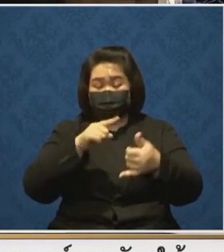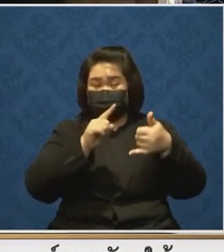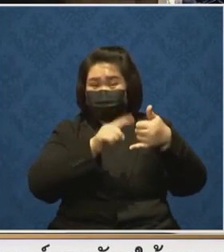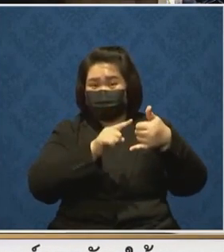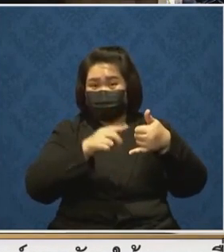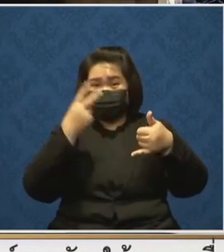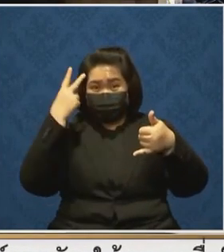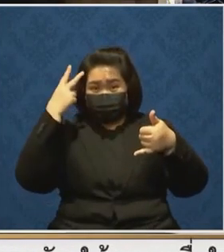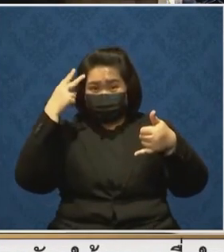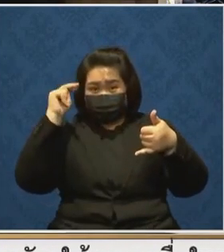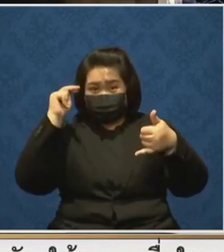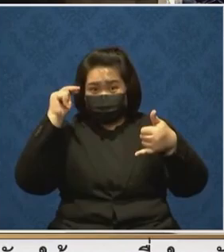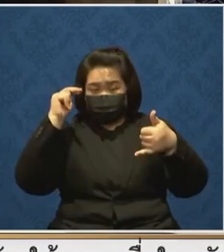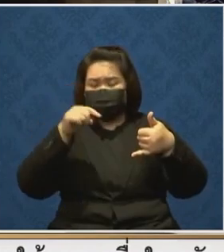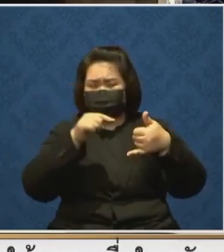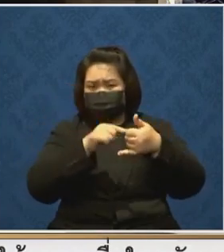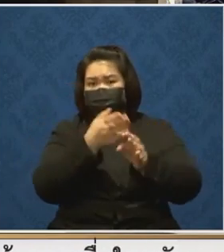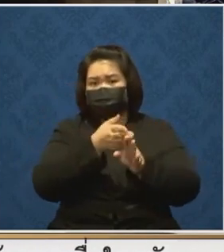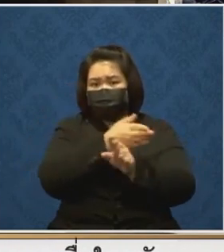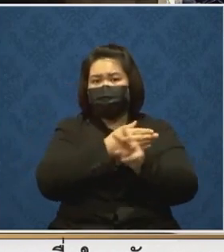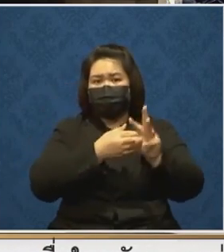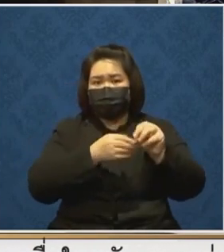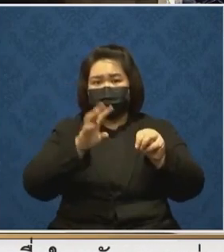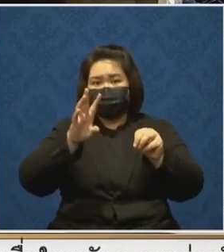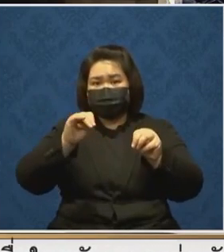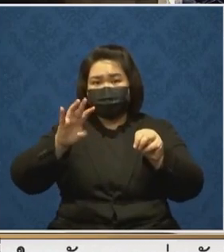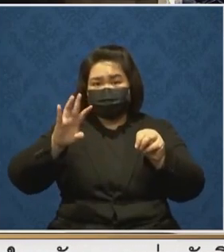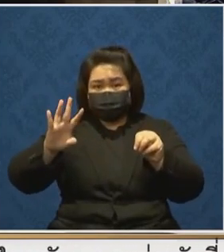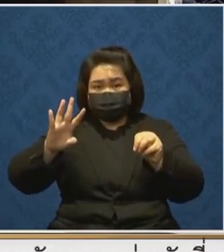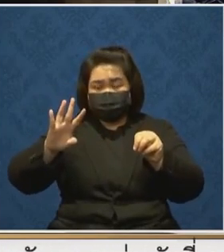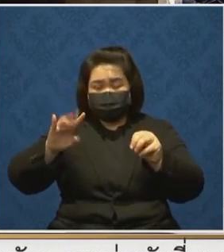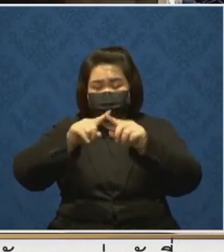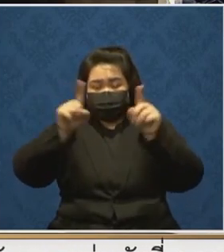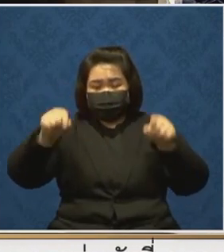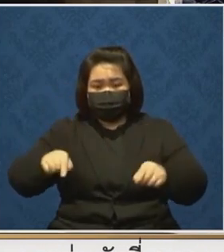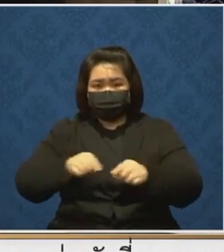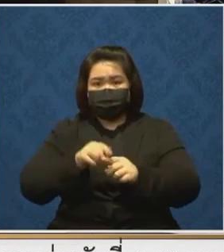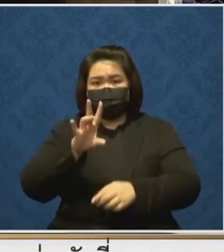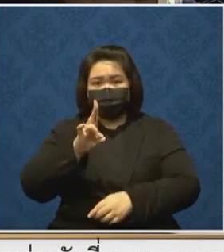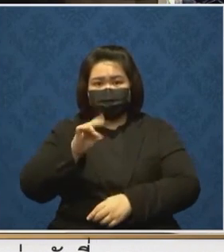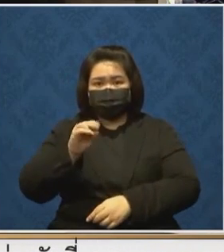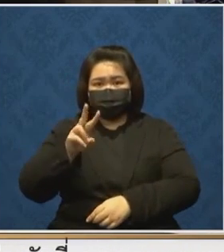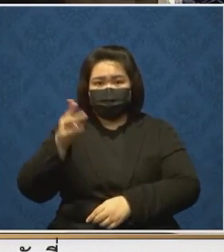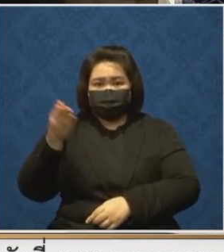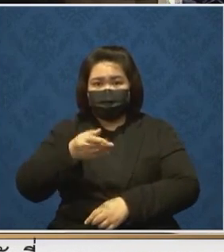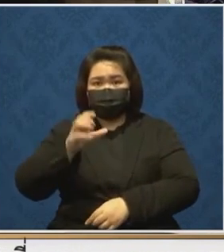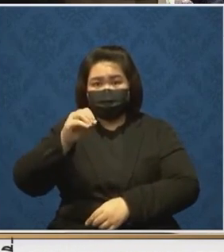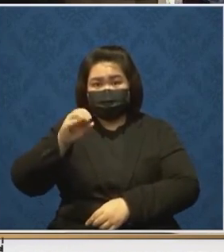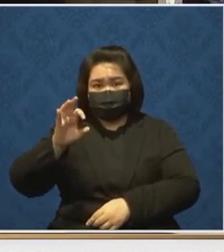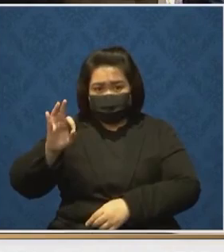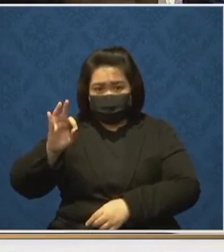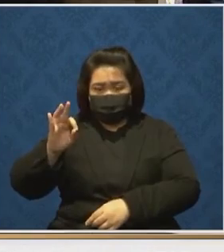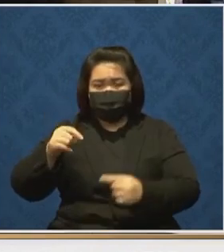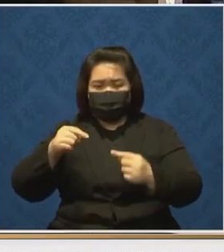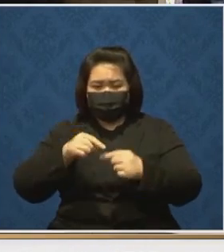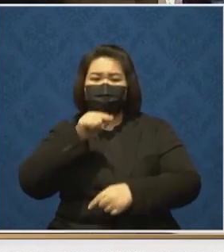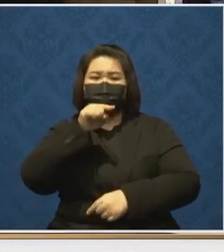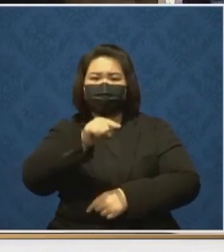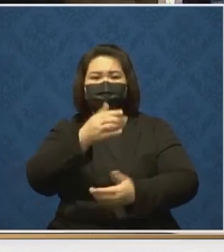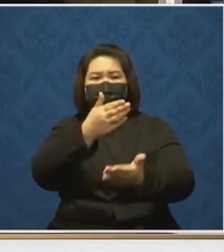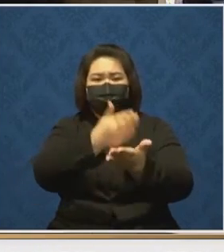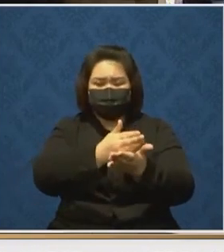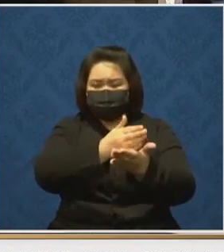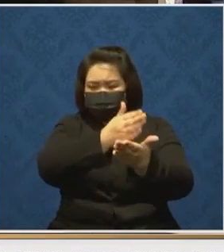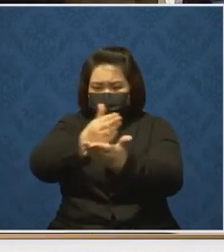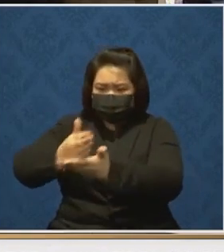จะตัดสินใจใช้มาตรา 44 ออกคำสั่งคอสช.ี่ 72 ทับ 2559รัรับกจการเหืแรกทวงคำทั่วประ